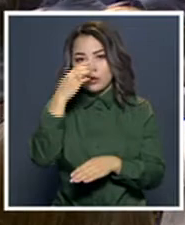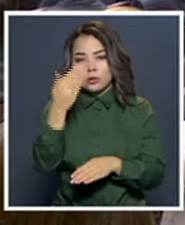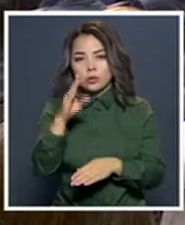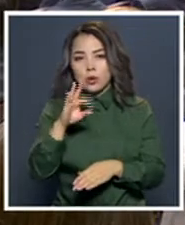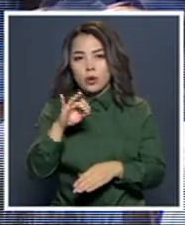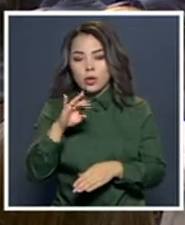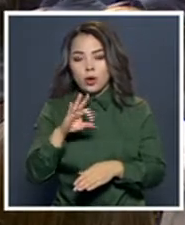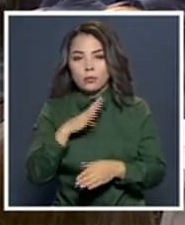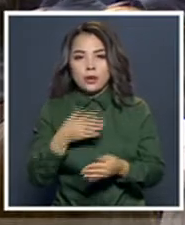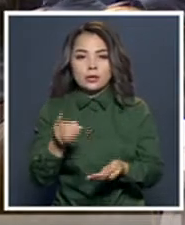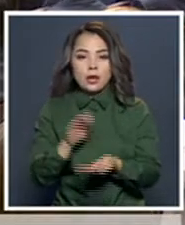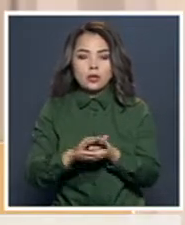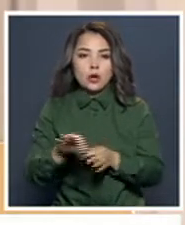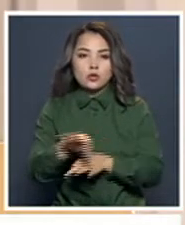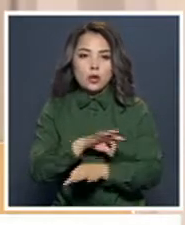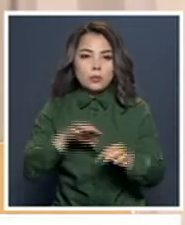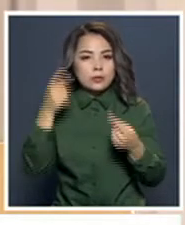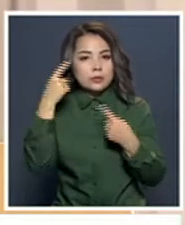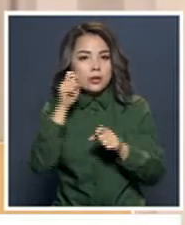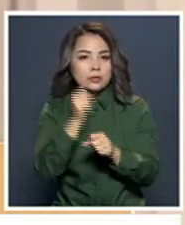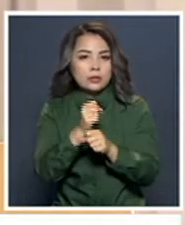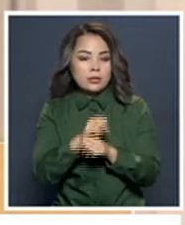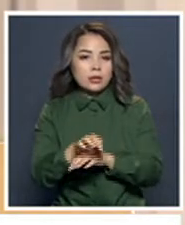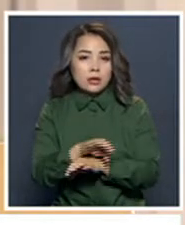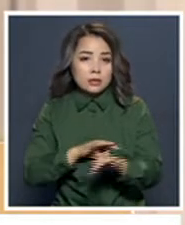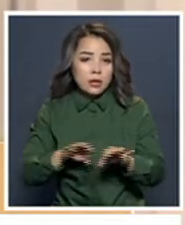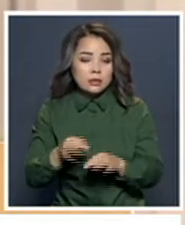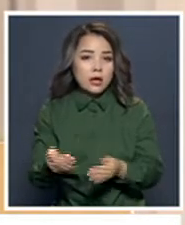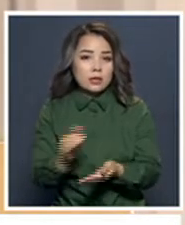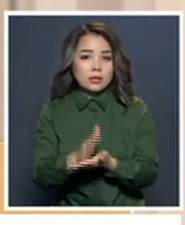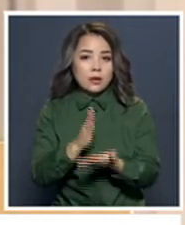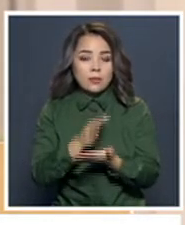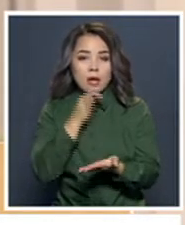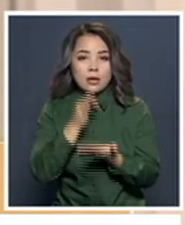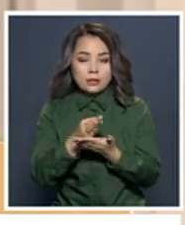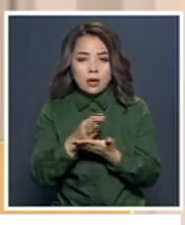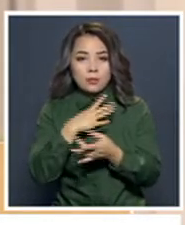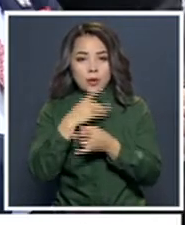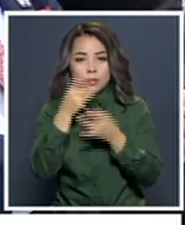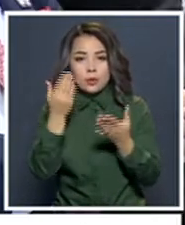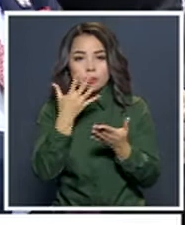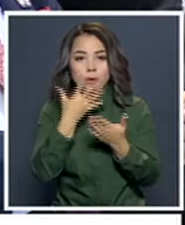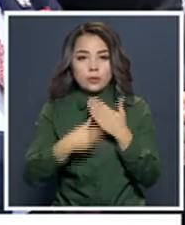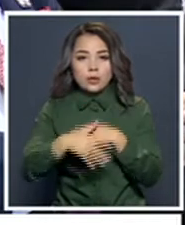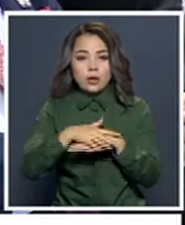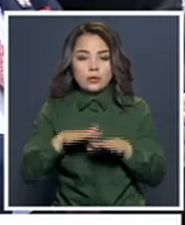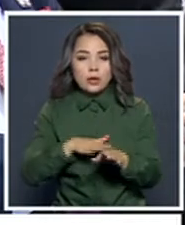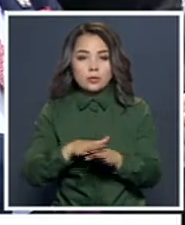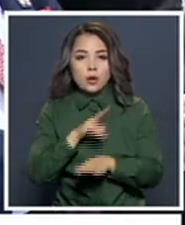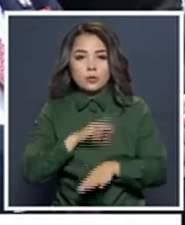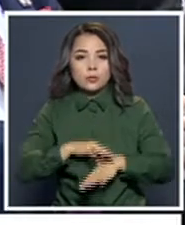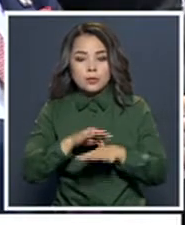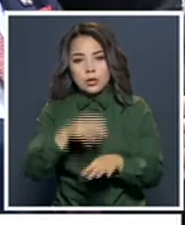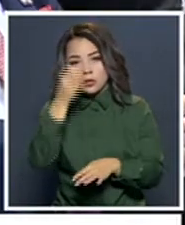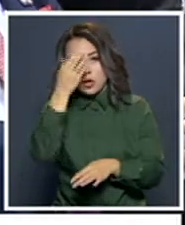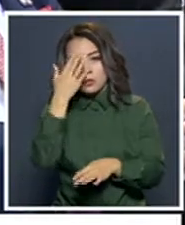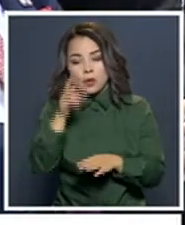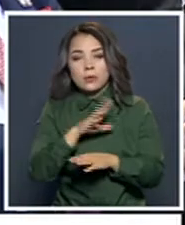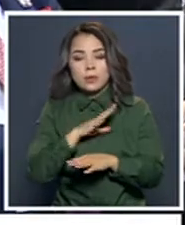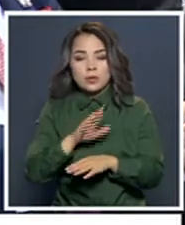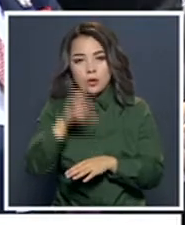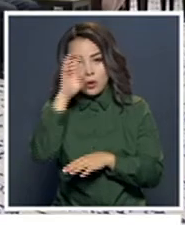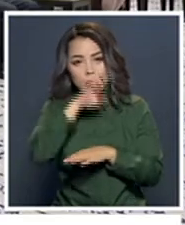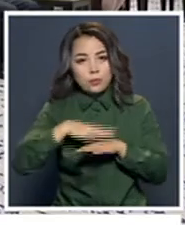аясында таныстырылды. Мәдениет агенттігінің төрағасы Рэхэй Миятаның айтуынша, бағдарламаны жүзеге асыру мақсатында Жапон үкіметі